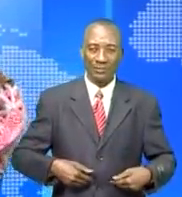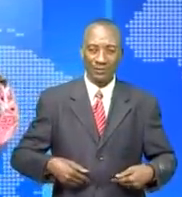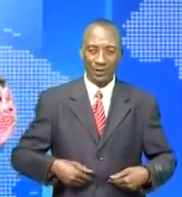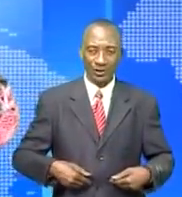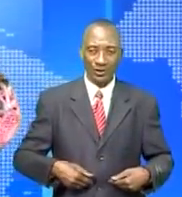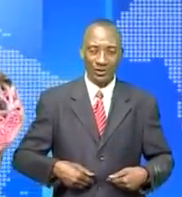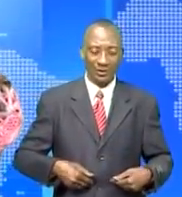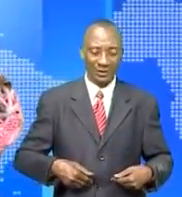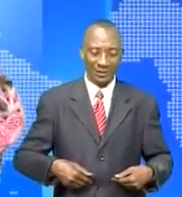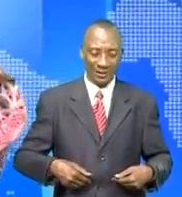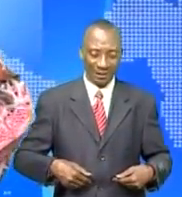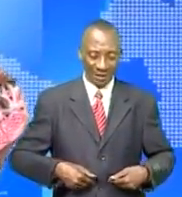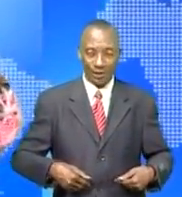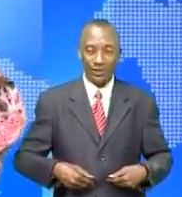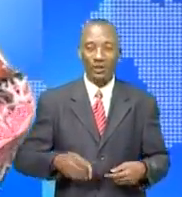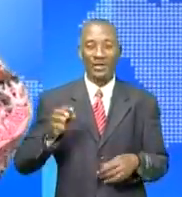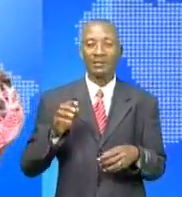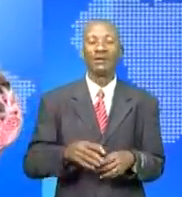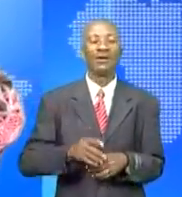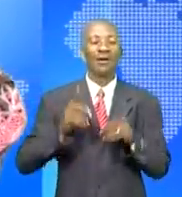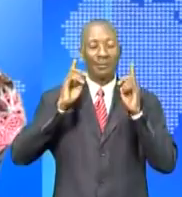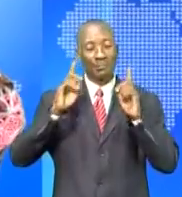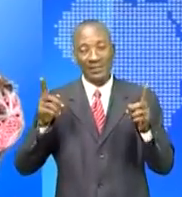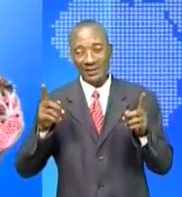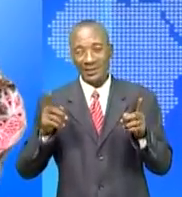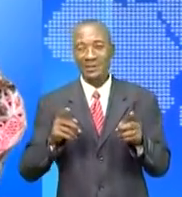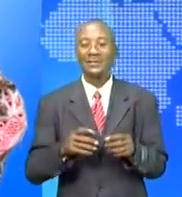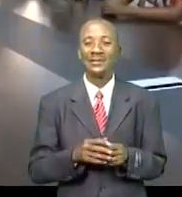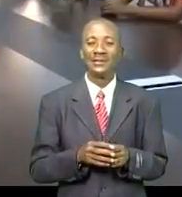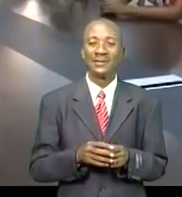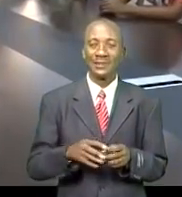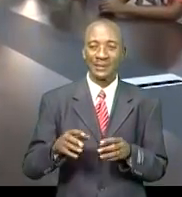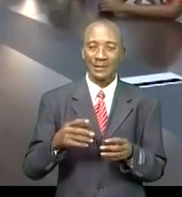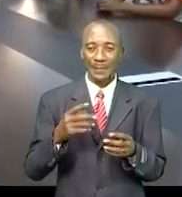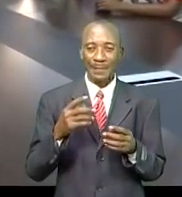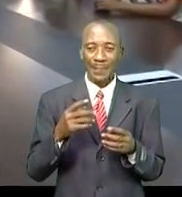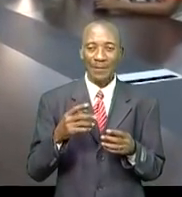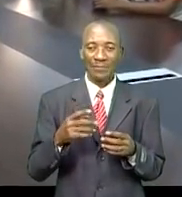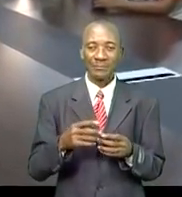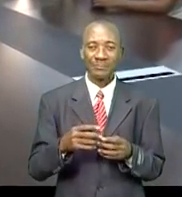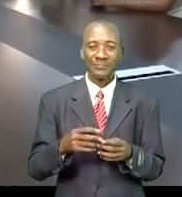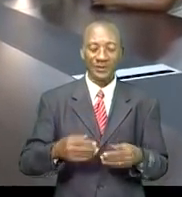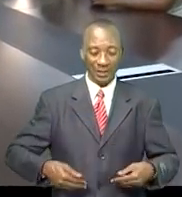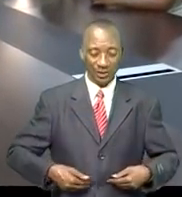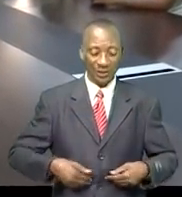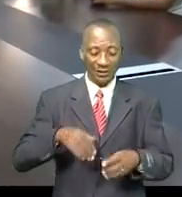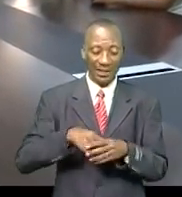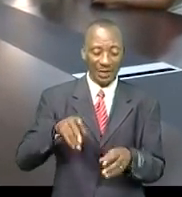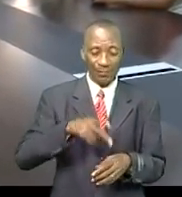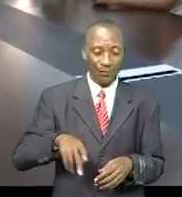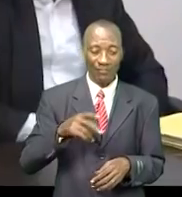reçus par le ministre de la Défense pour parler de cette question. Les jeunes des provinces de l'Ituri et du Nord